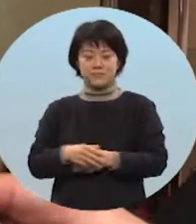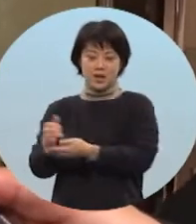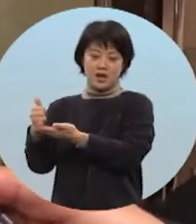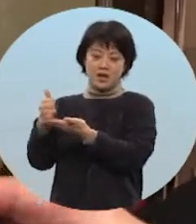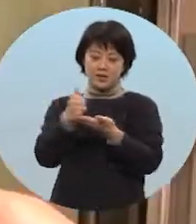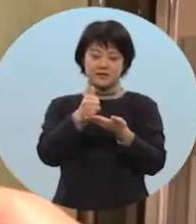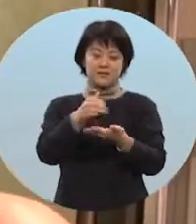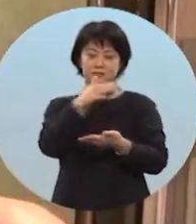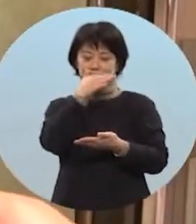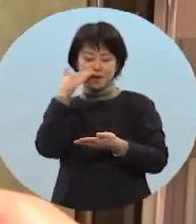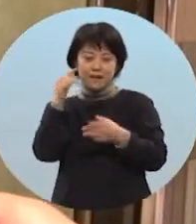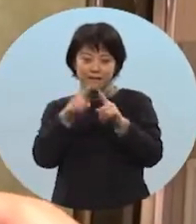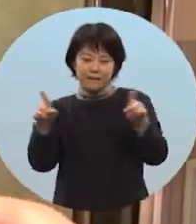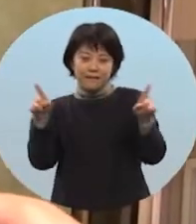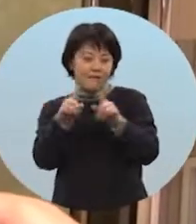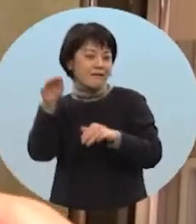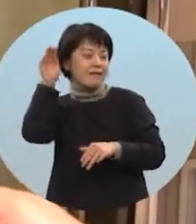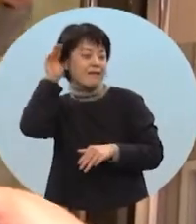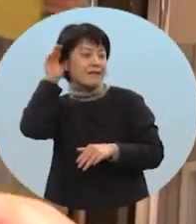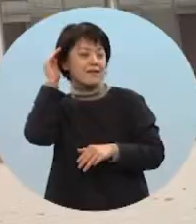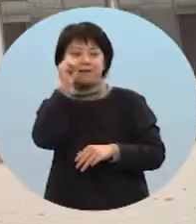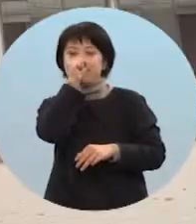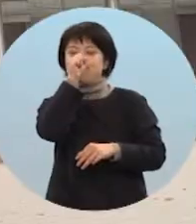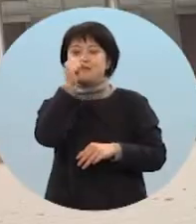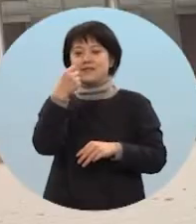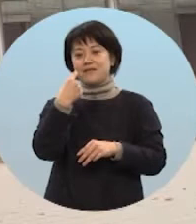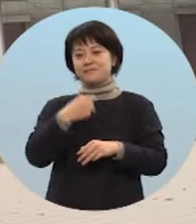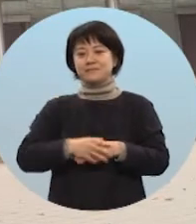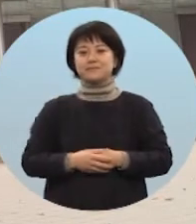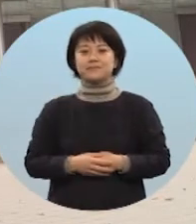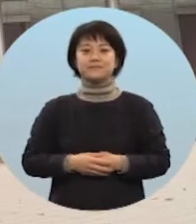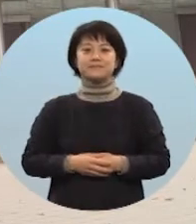も聞けてよかったと思います。